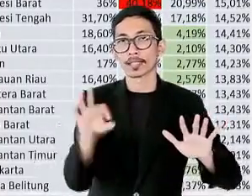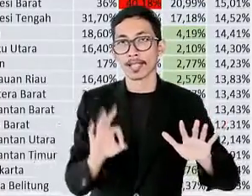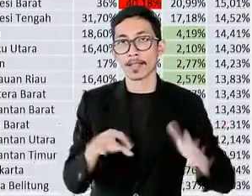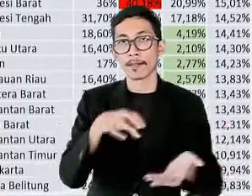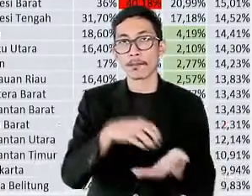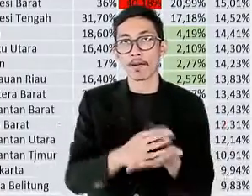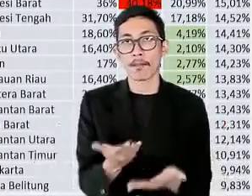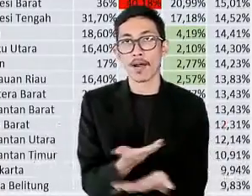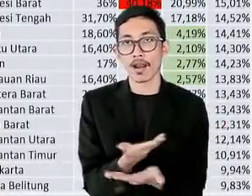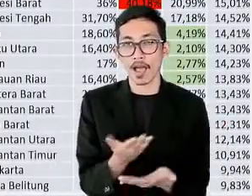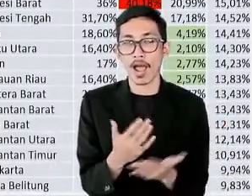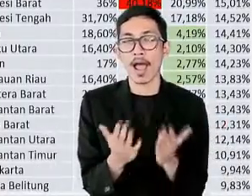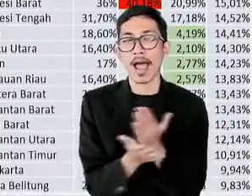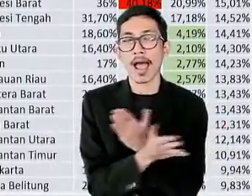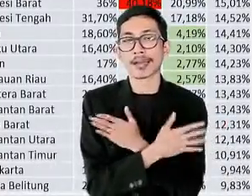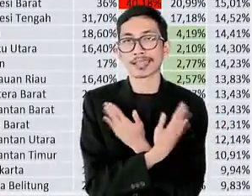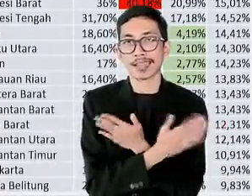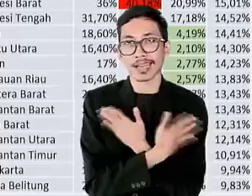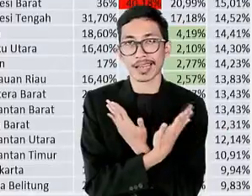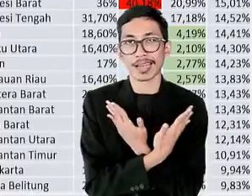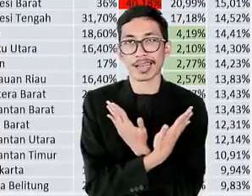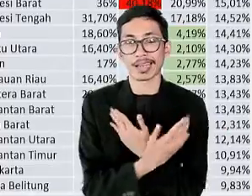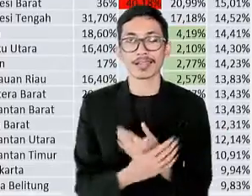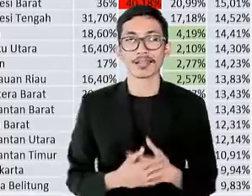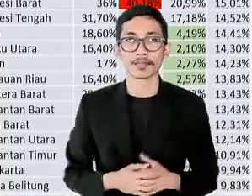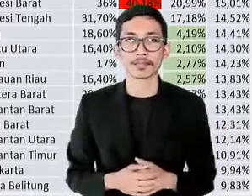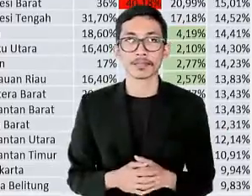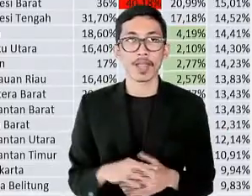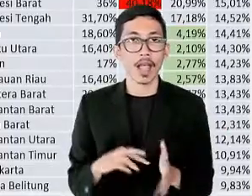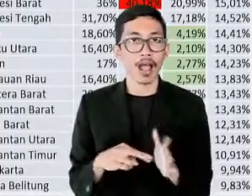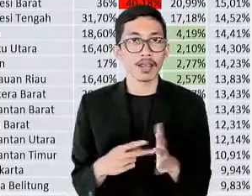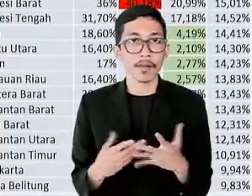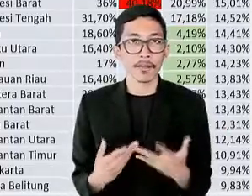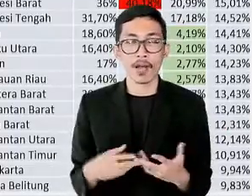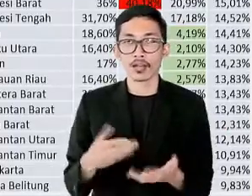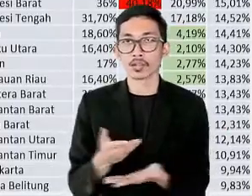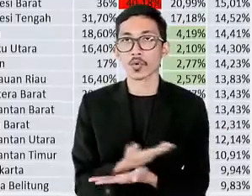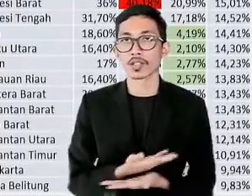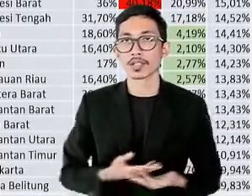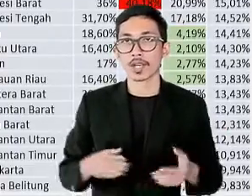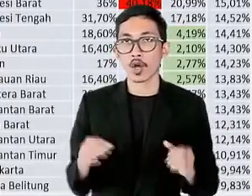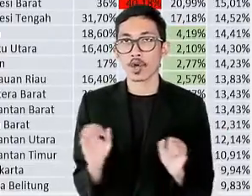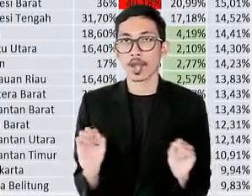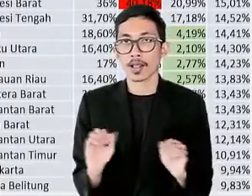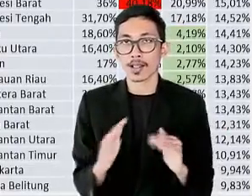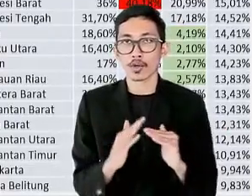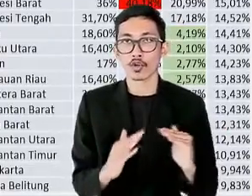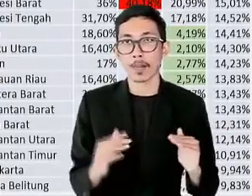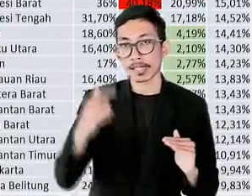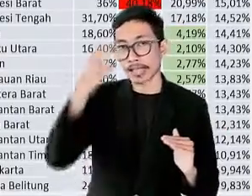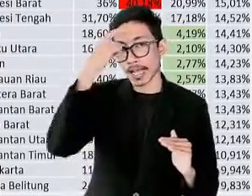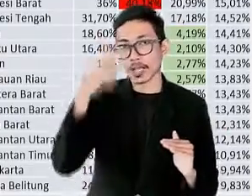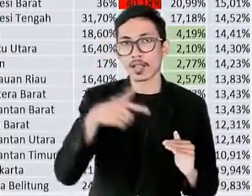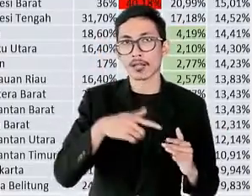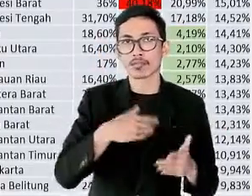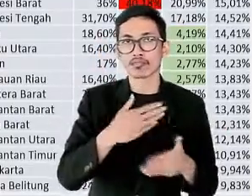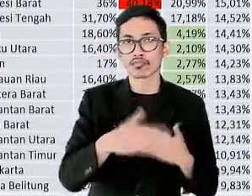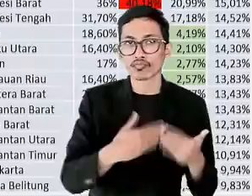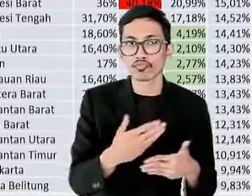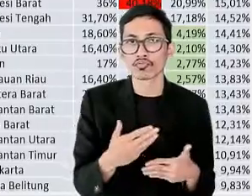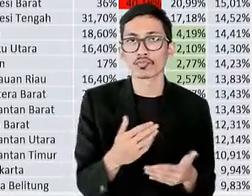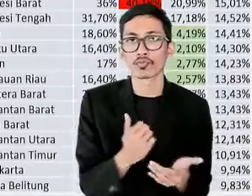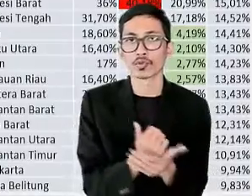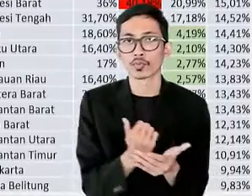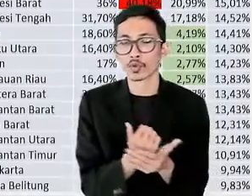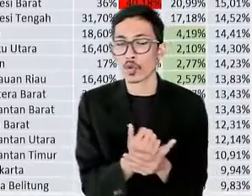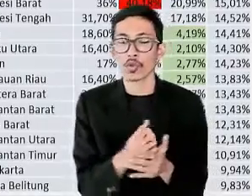ini artinya keadaan darurat yaitu lonjakan pasien covert 16 di rumah sakit telah berhasil kita lewati